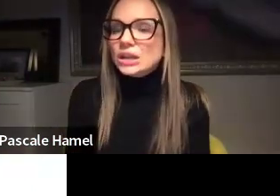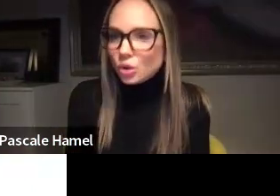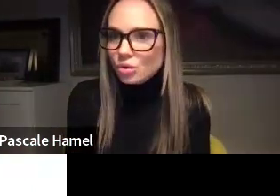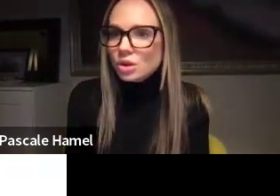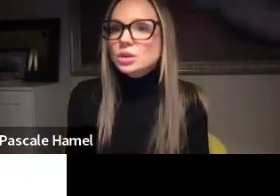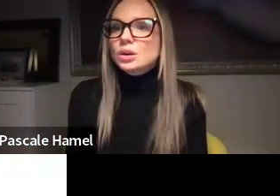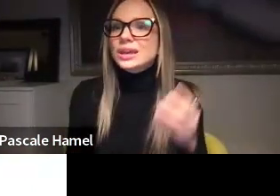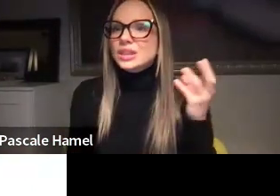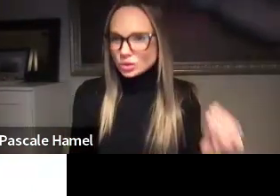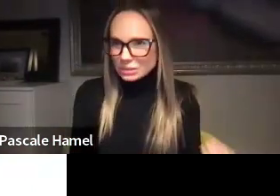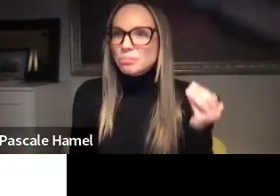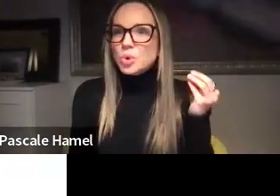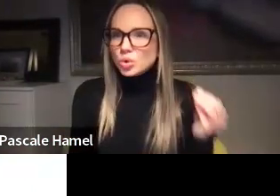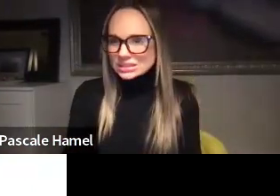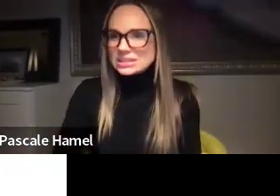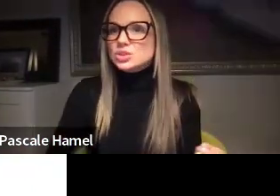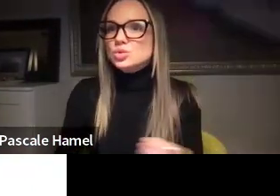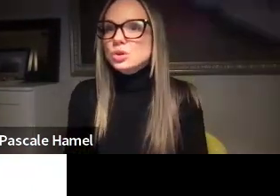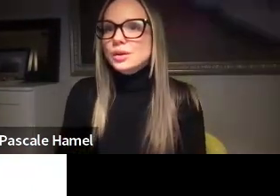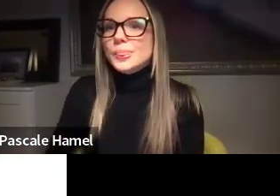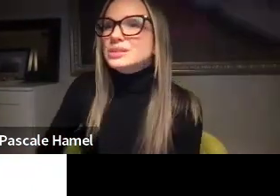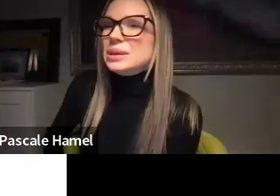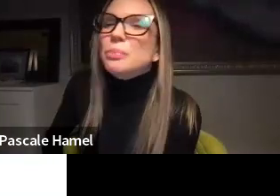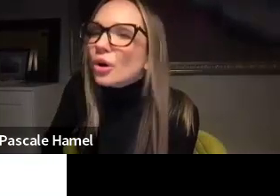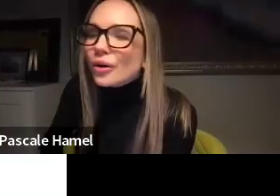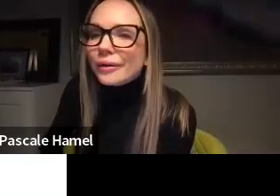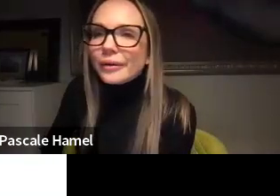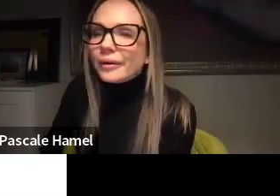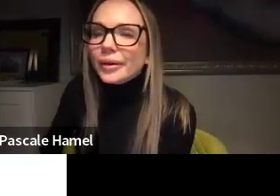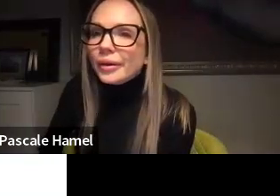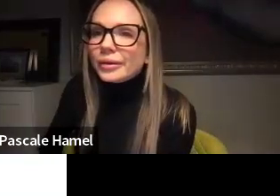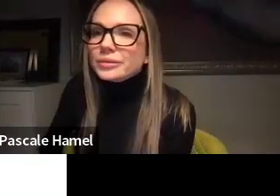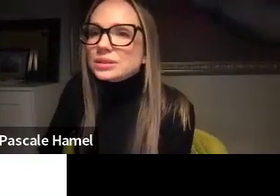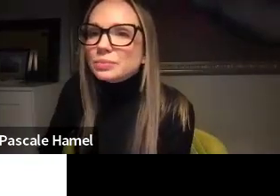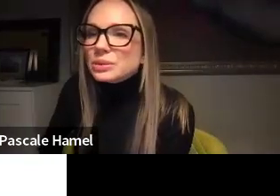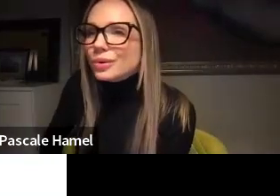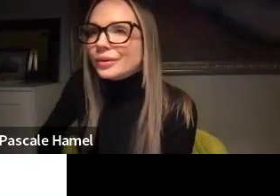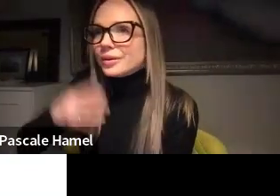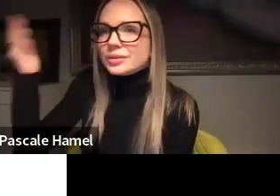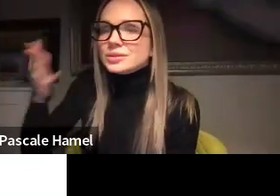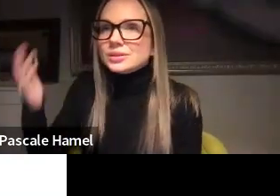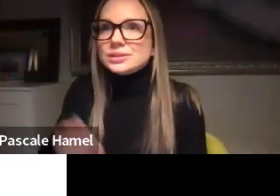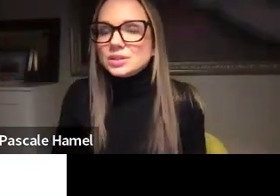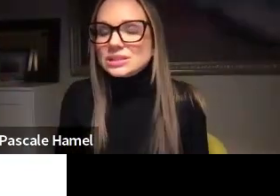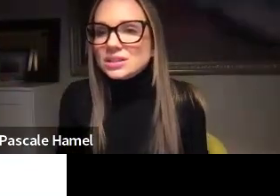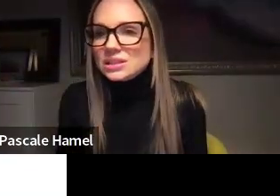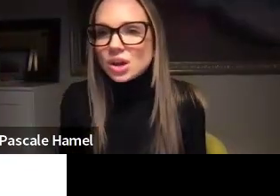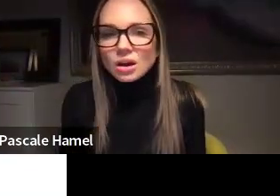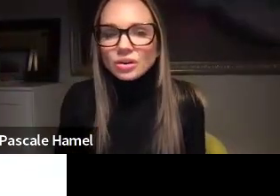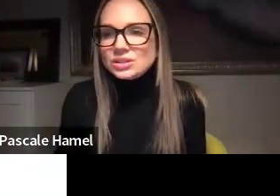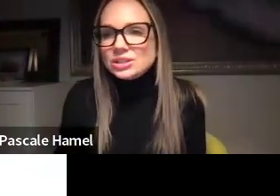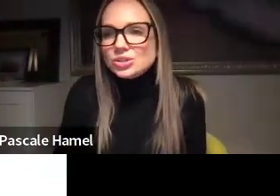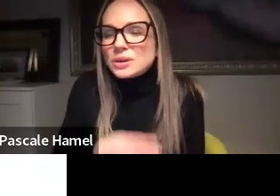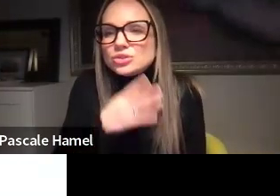QLO. Uniqlo. OK? Ils ont des beaux tissus. Puis c'est pas, c'est pas tu sais,